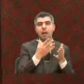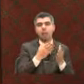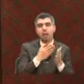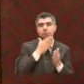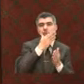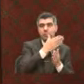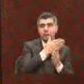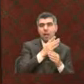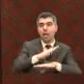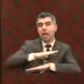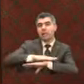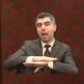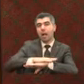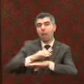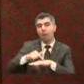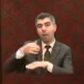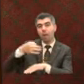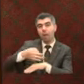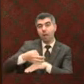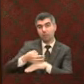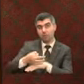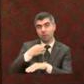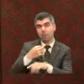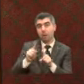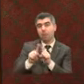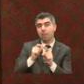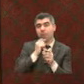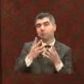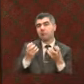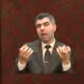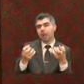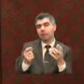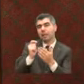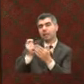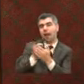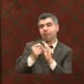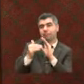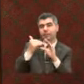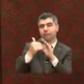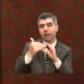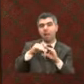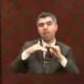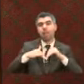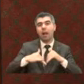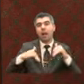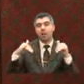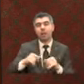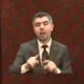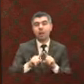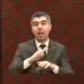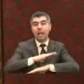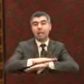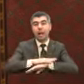يتعلق باحترام الاجل تنذكر لان هذه تجينا في واحد العدد الطلبات ديال الساده والسيدات النواب المحترمين، هو هذه القضيه ديال احترام